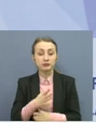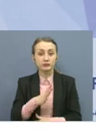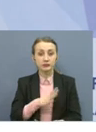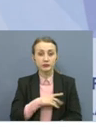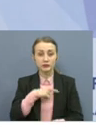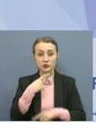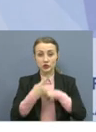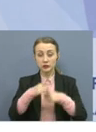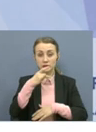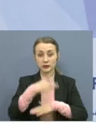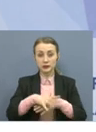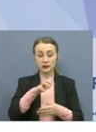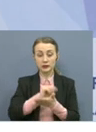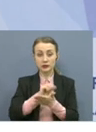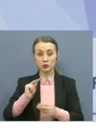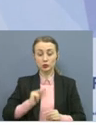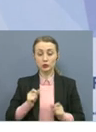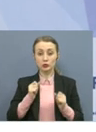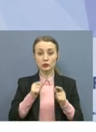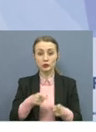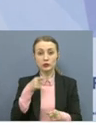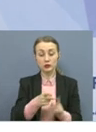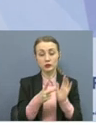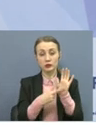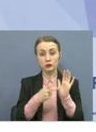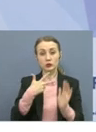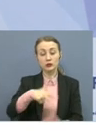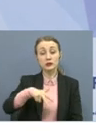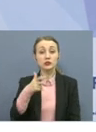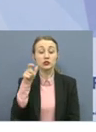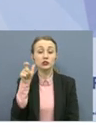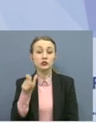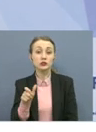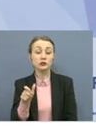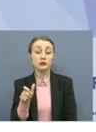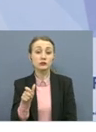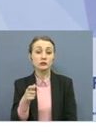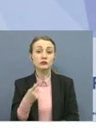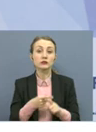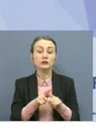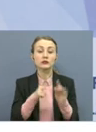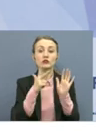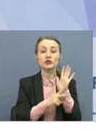адам жұмысқа орналастырылды. Бұл өтініш бергендердің 80,4% құрайды.